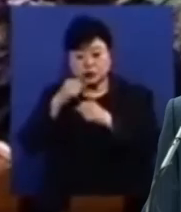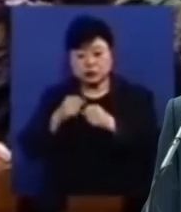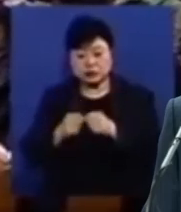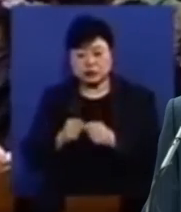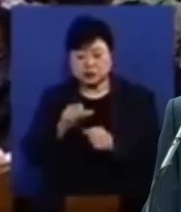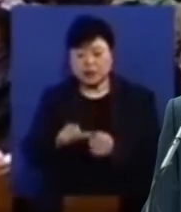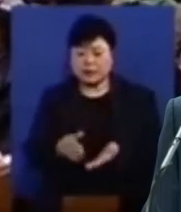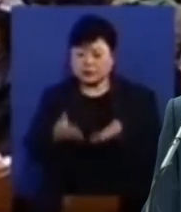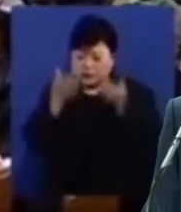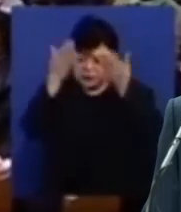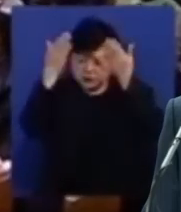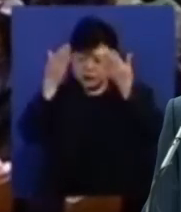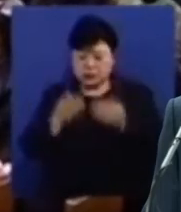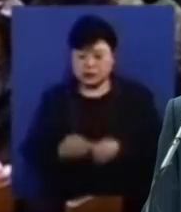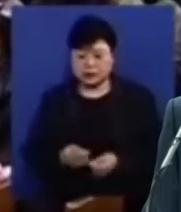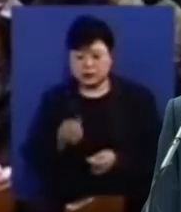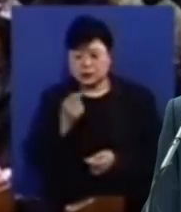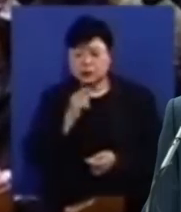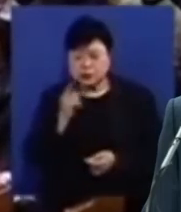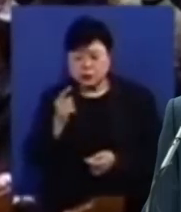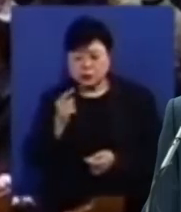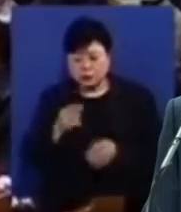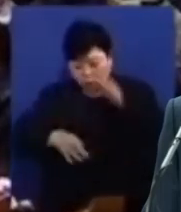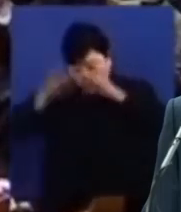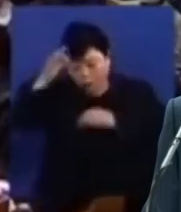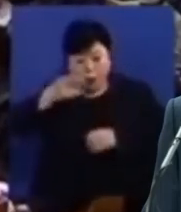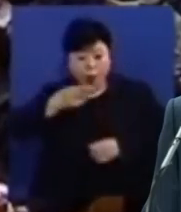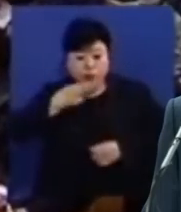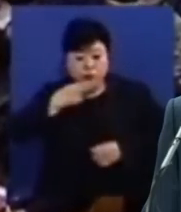지나도 1초의 오차가 없습니다.